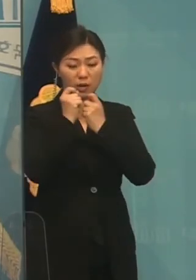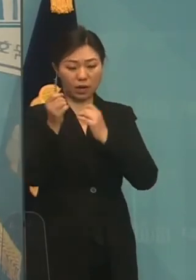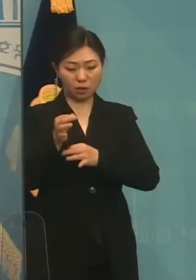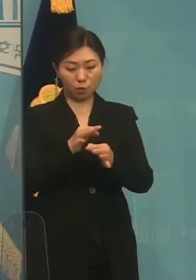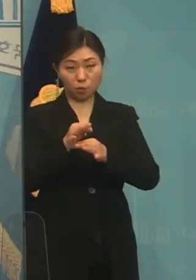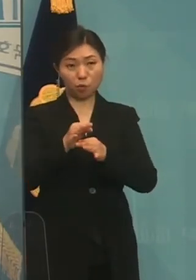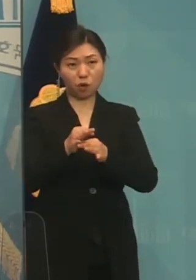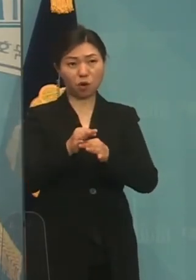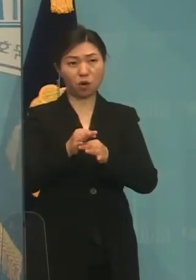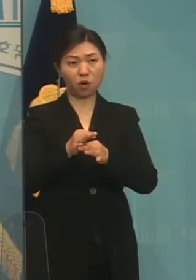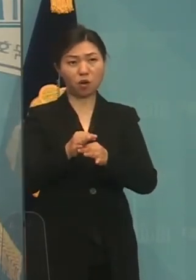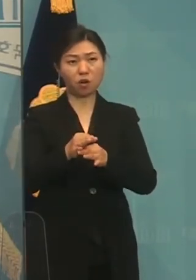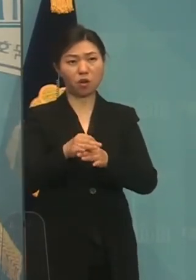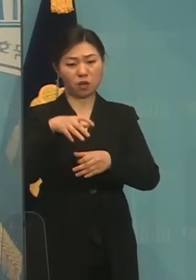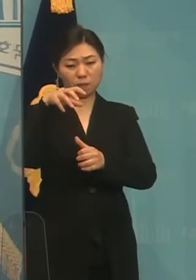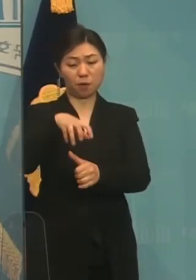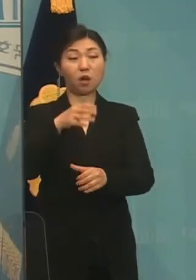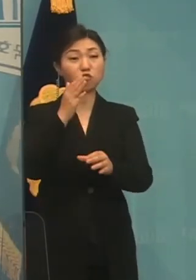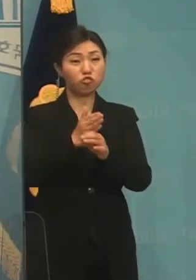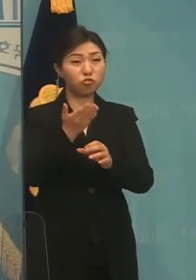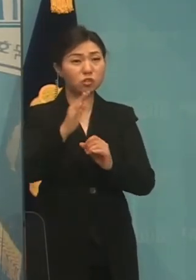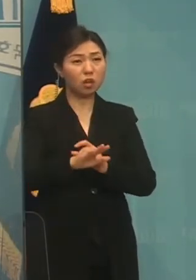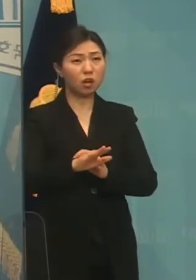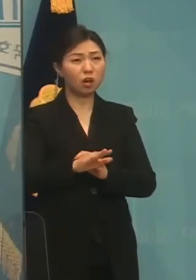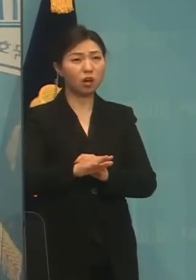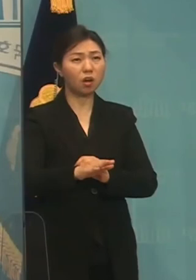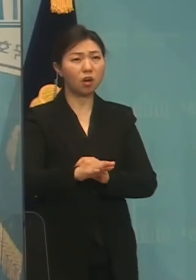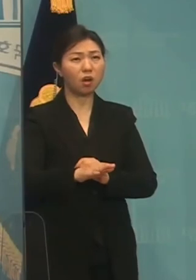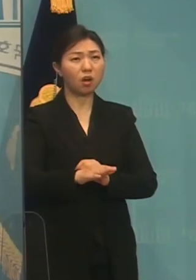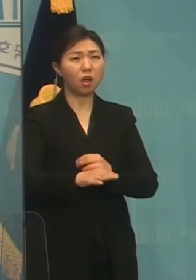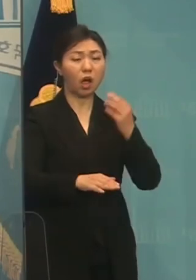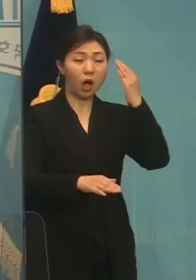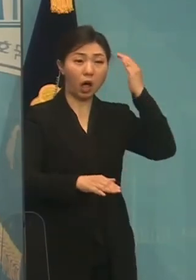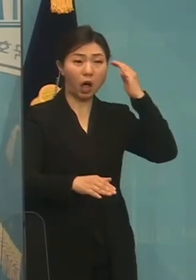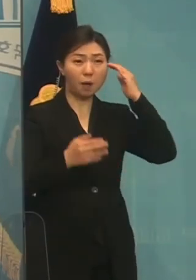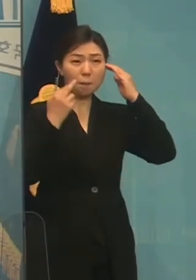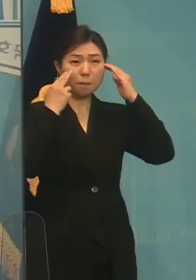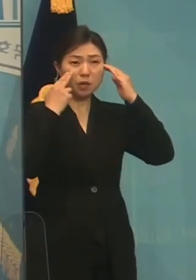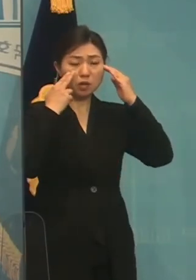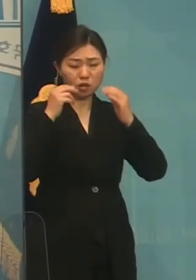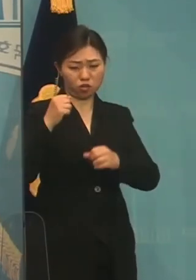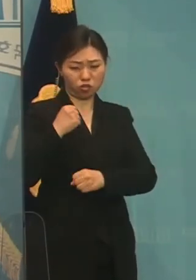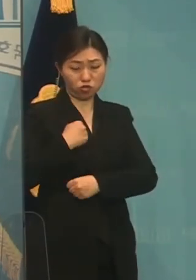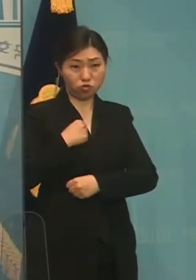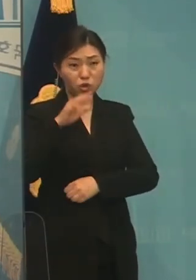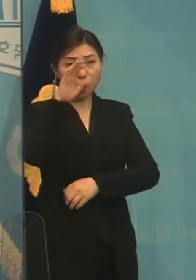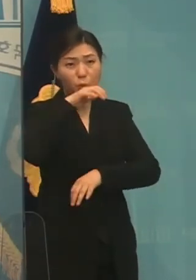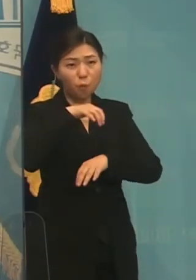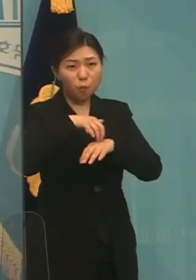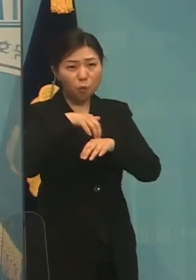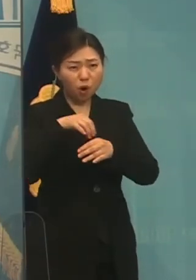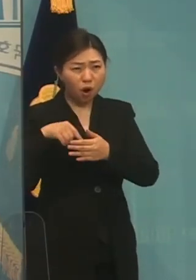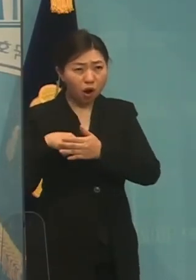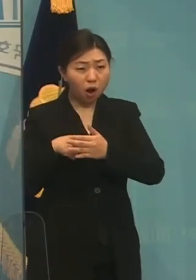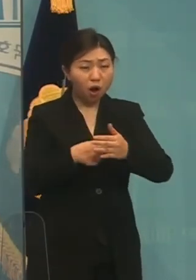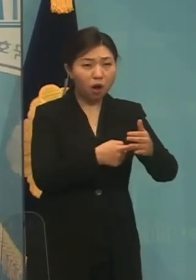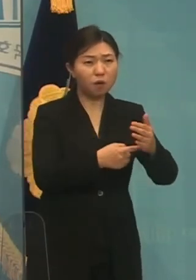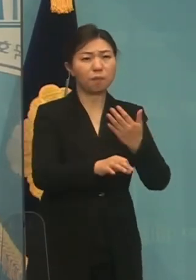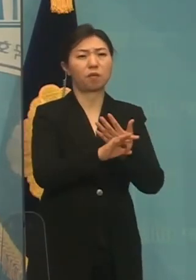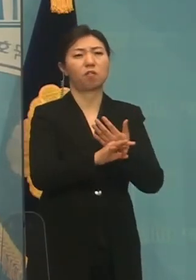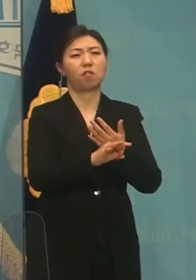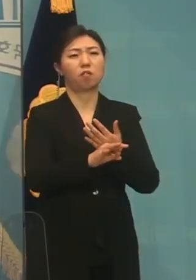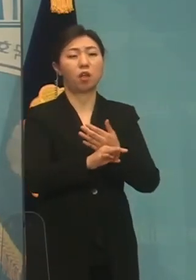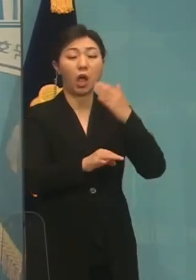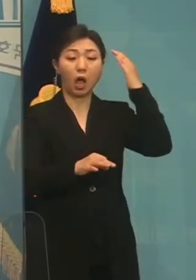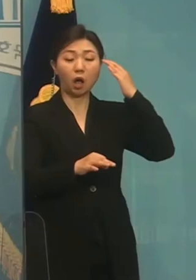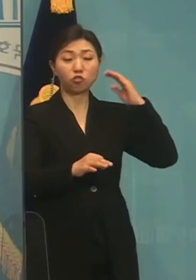이때 대규모 군사훈련을 강행하여 코로나 위기를 심화시킨다면 어느 국민이 정부의 방역 제한 조치에 따를